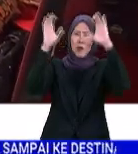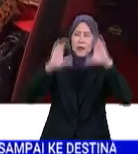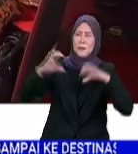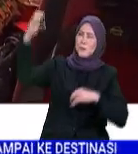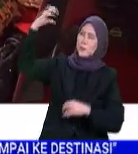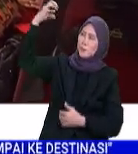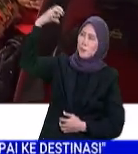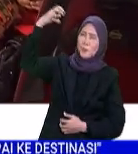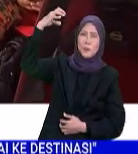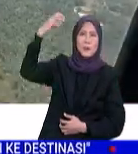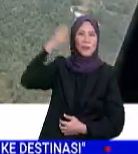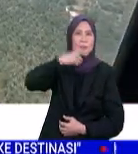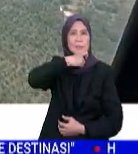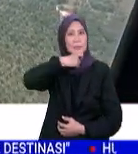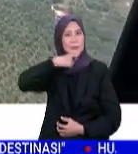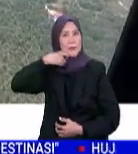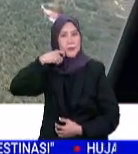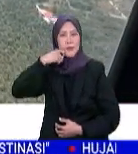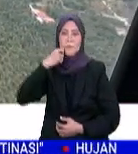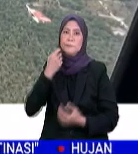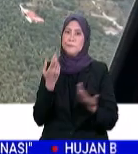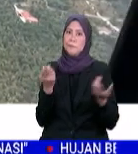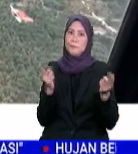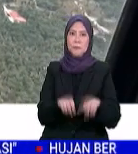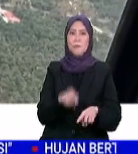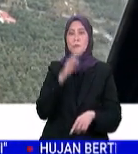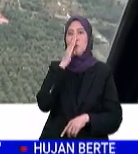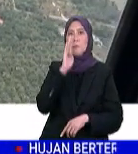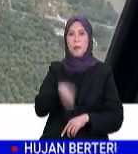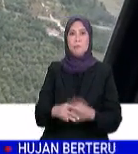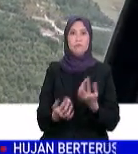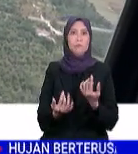dan berangin memburukkan lagi keadaan.